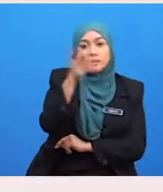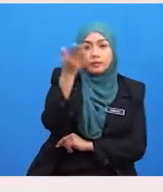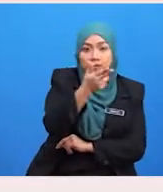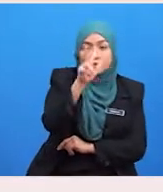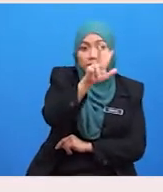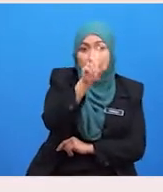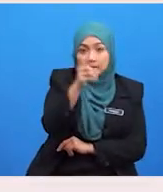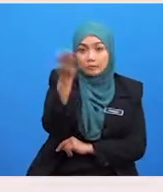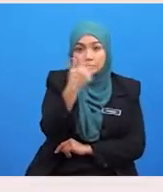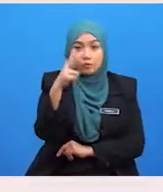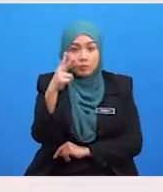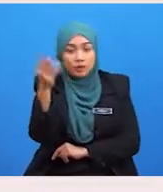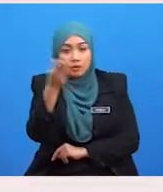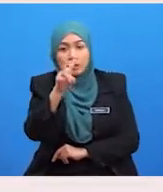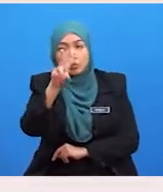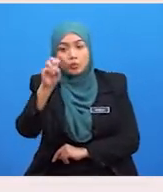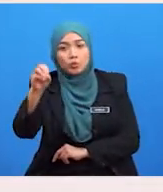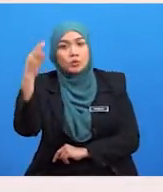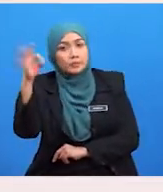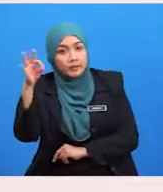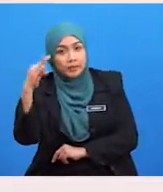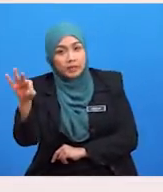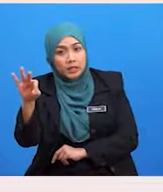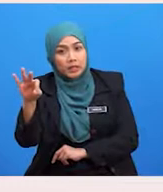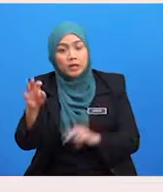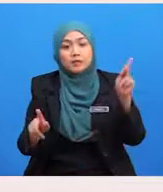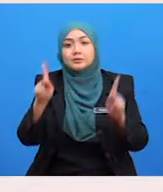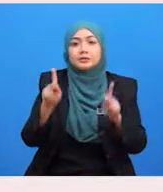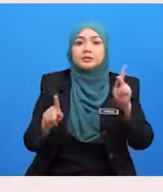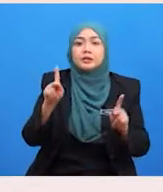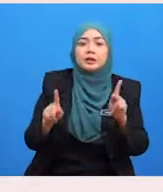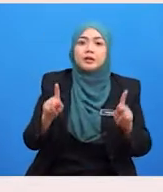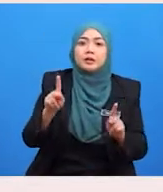adalah seperti berikut. Kenderaan debit